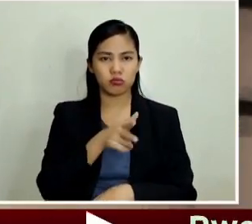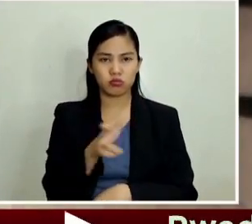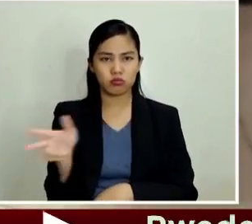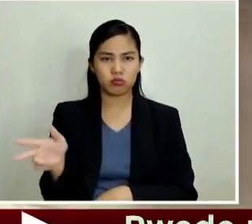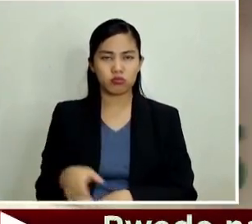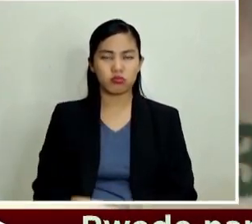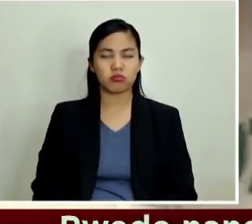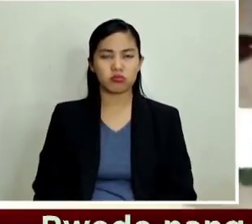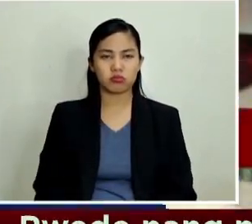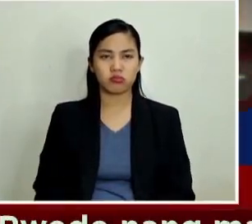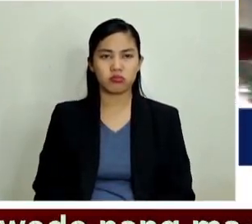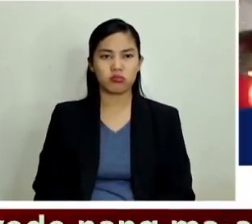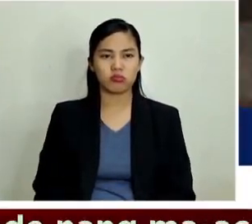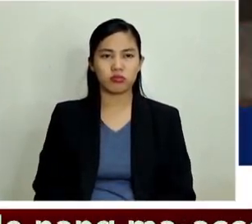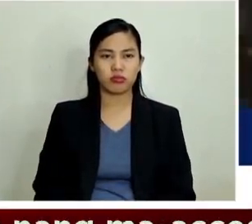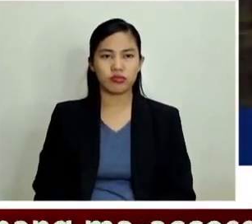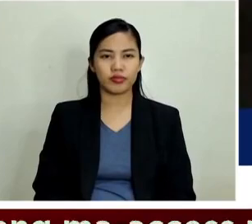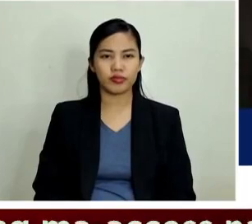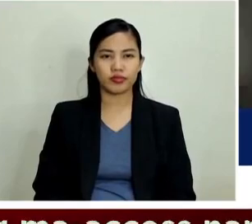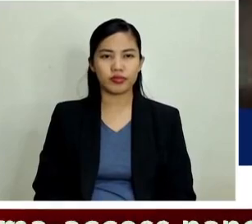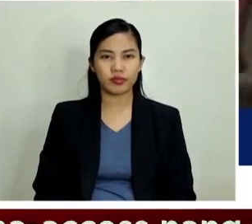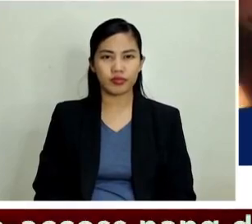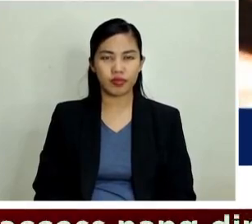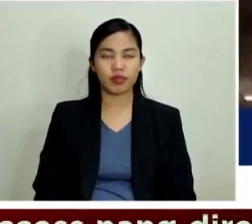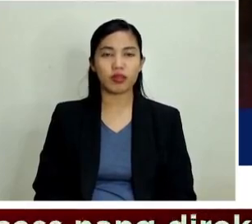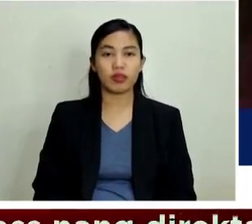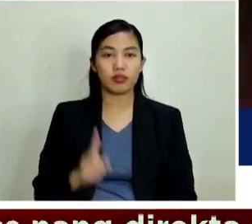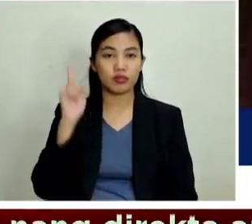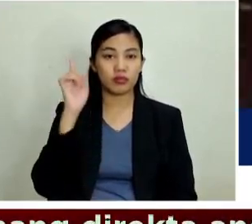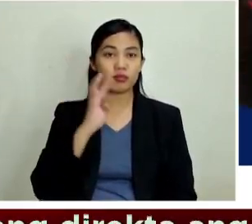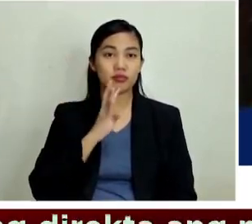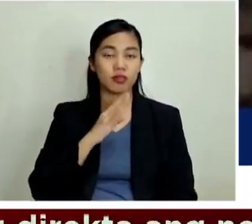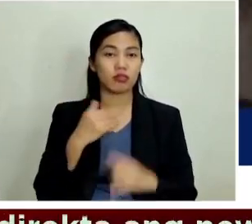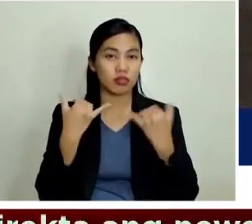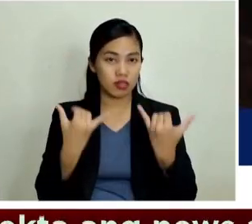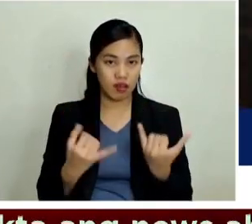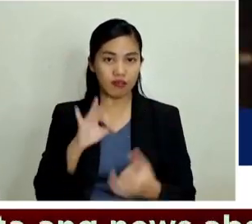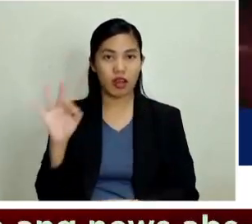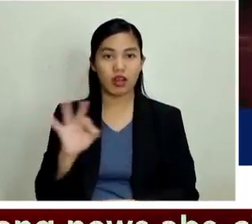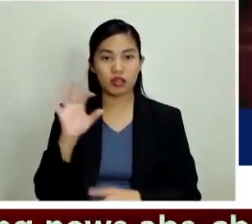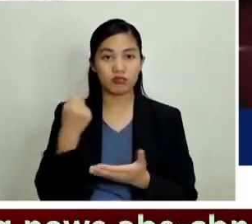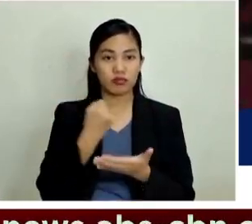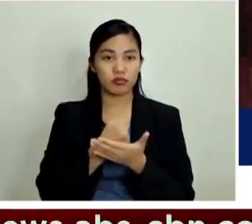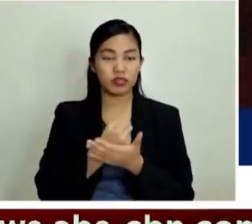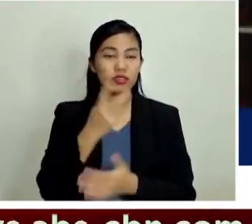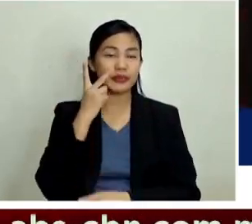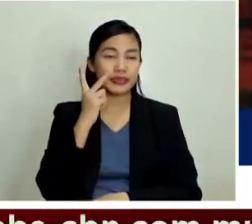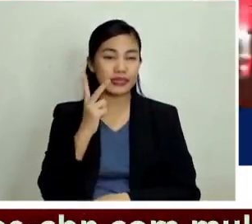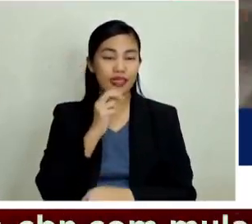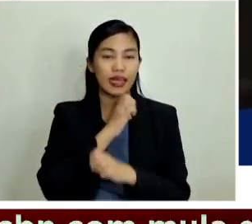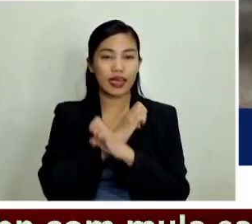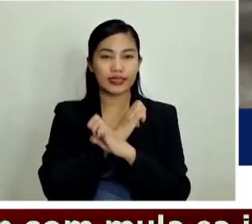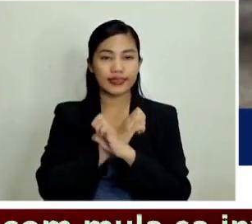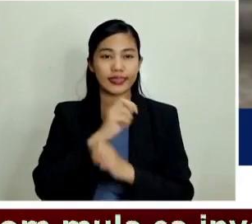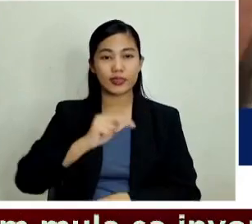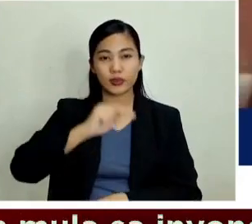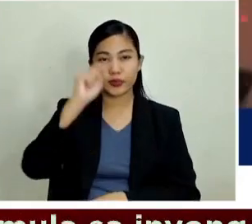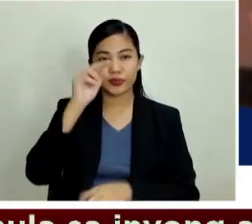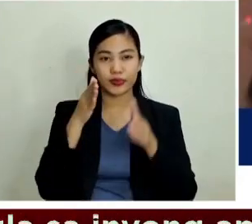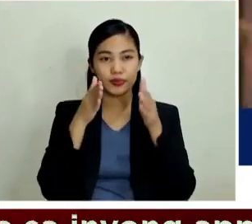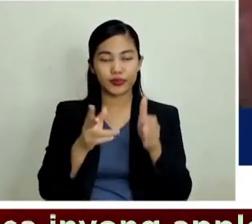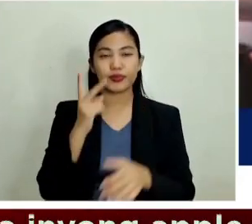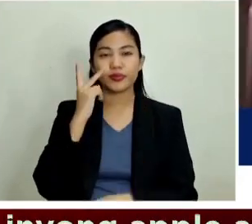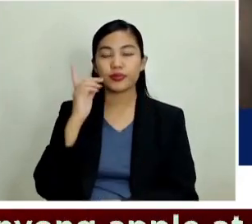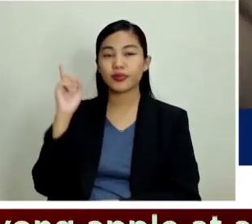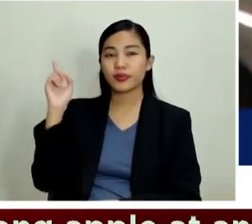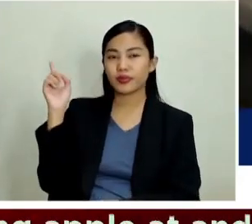Okay, Alvin, dahil Payday Friday ngayon, nandito tayo sa may EDSA North Avenue. Kung nakikita nyo nga sa aking likuran, makita nyo slow moving